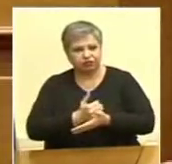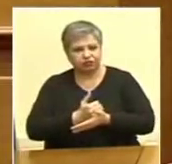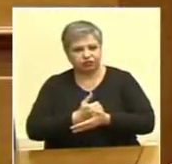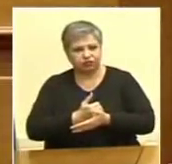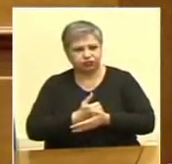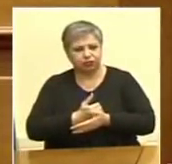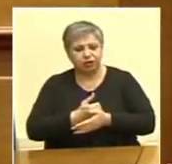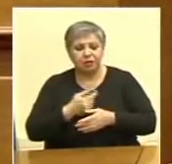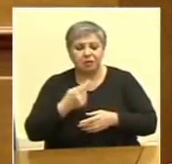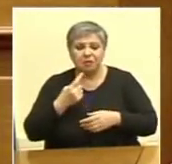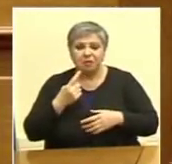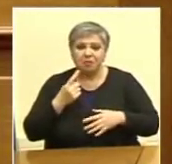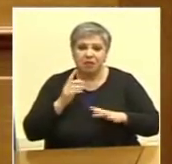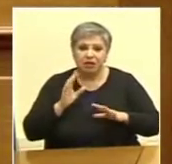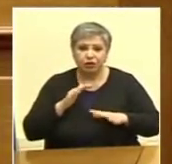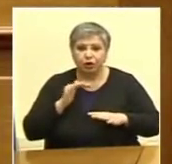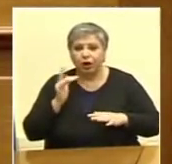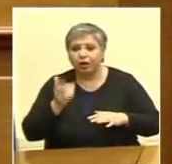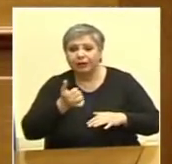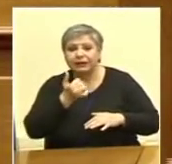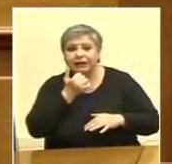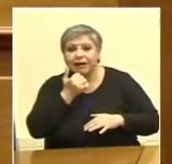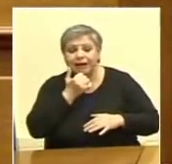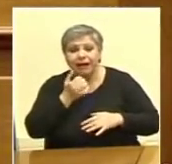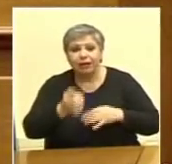λόγου σας, αλλά ήταν γραπτό.